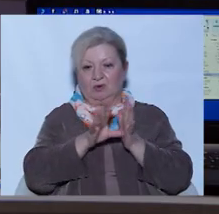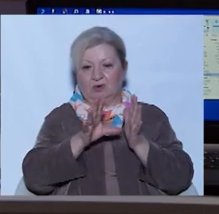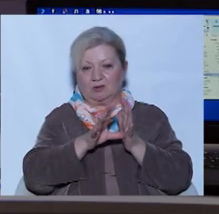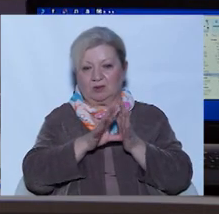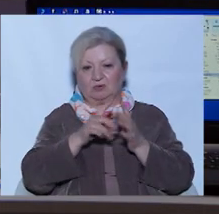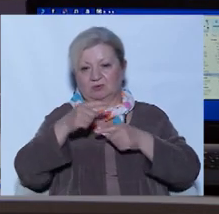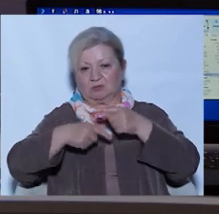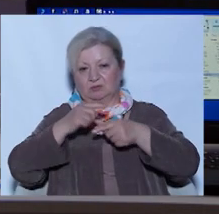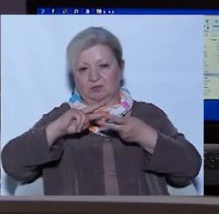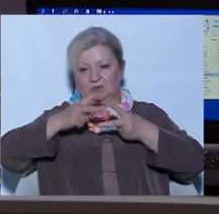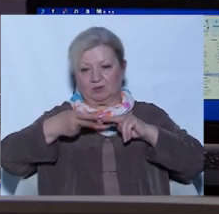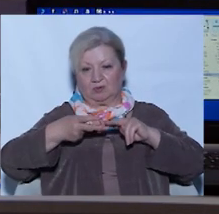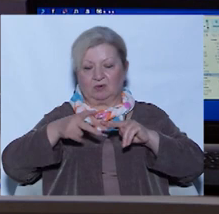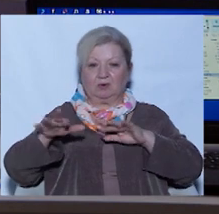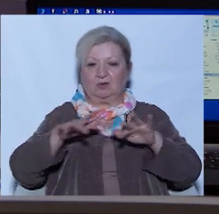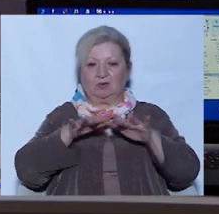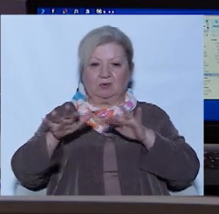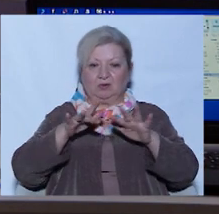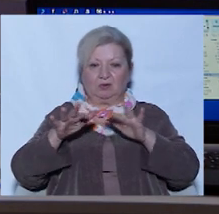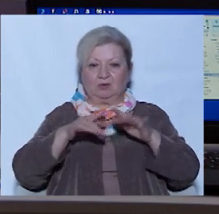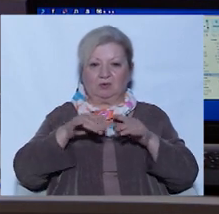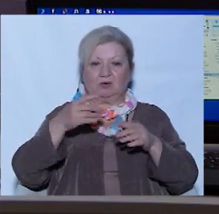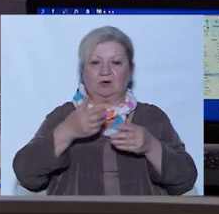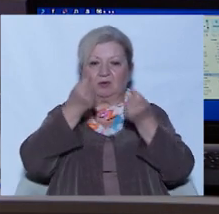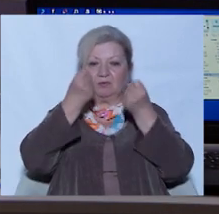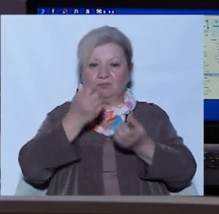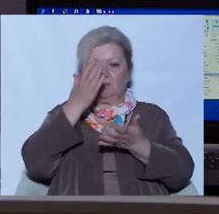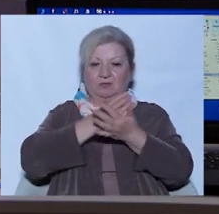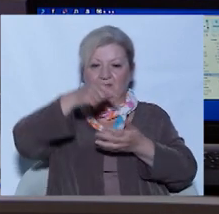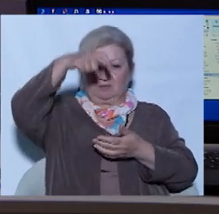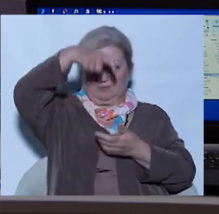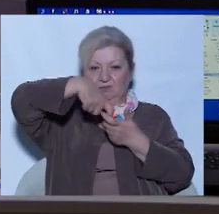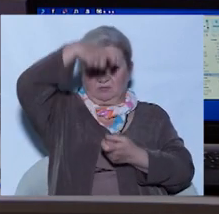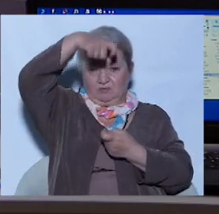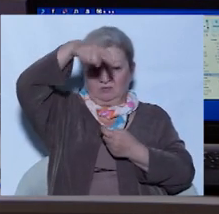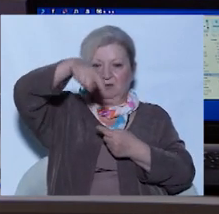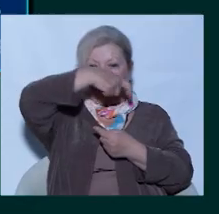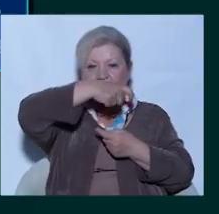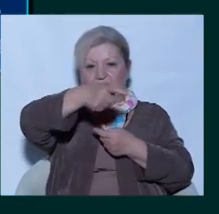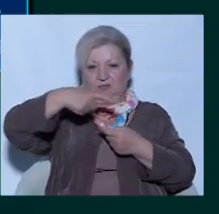რხევითი მოძრაობის დროს. ტვირთი გვაქვს ზამბარაზე გამობული, მოდით გამოვკაჩოთ ტვირთი